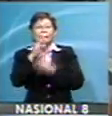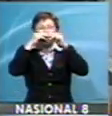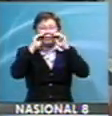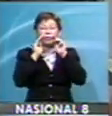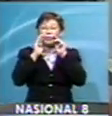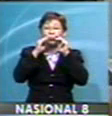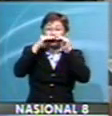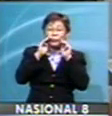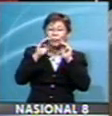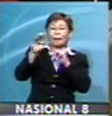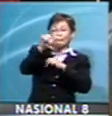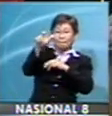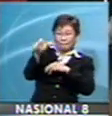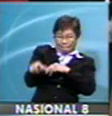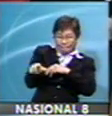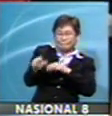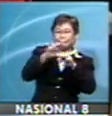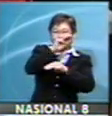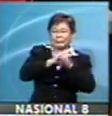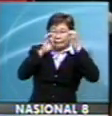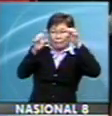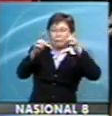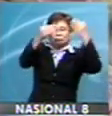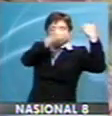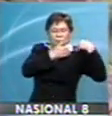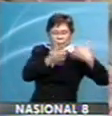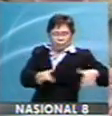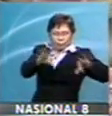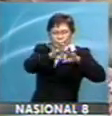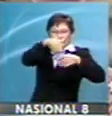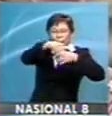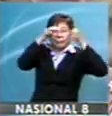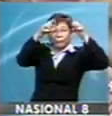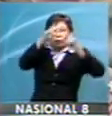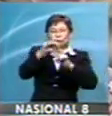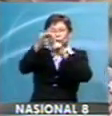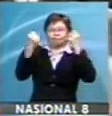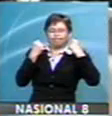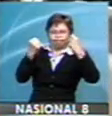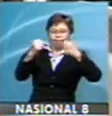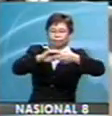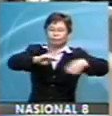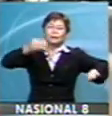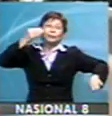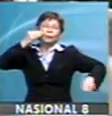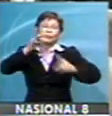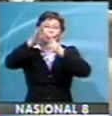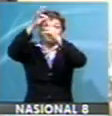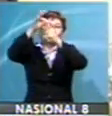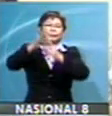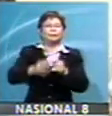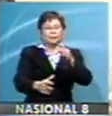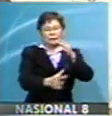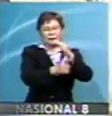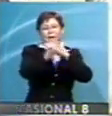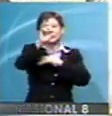Muhyiddin yang juga menteri pendidikan telah memainkan peranan penting dalam pendidikan terutama memperkasa bahasa Melayu sementara itu